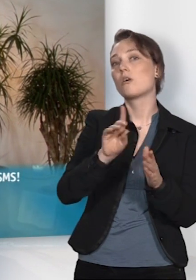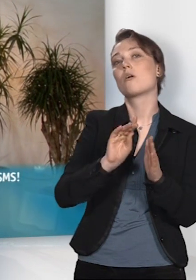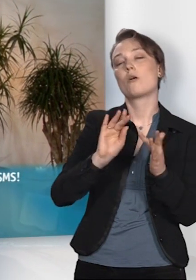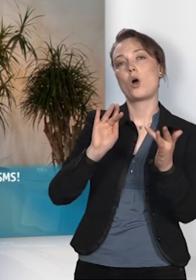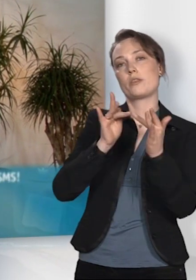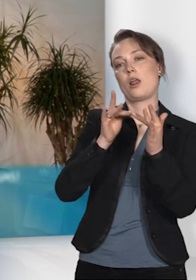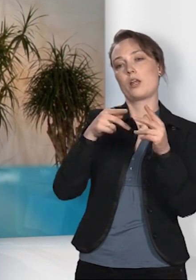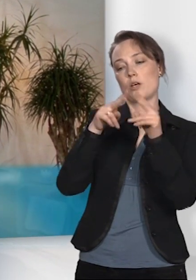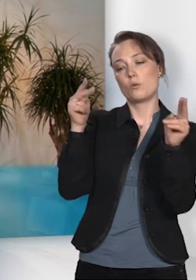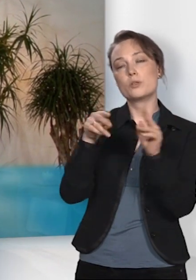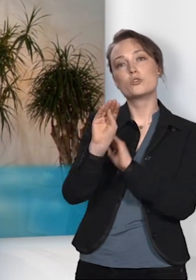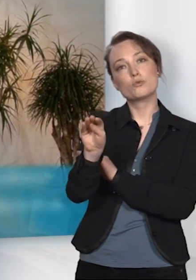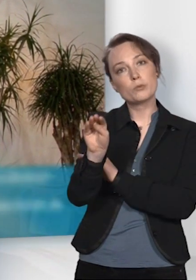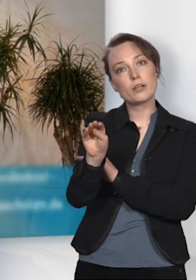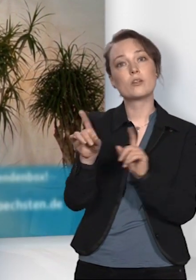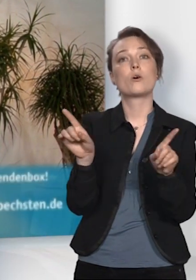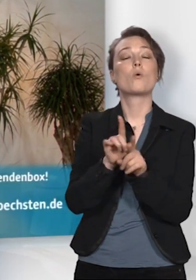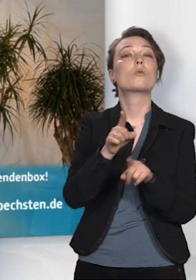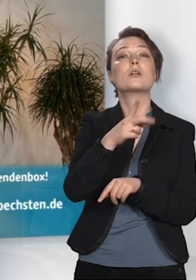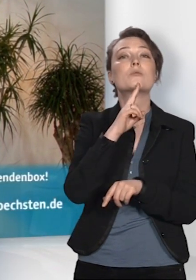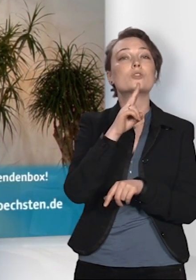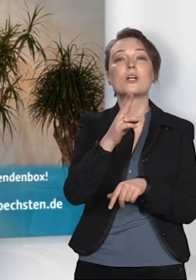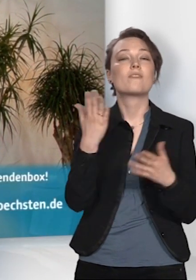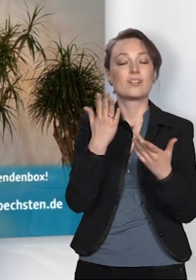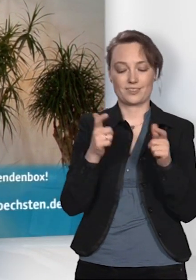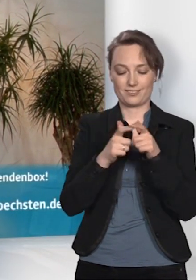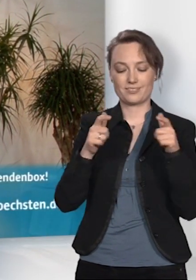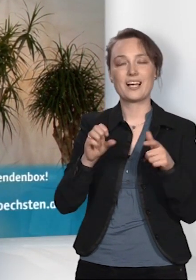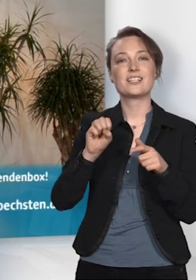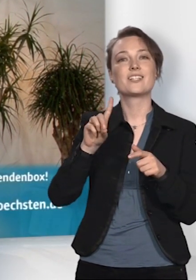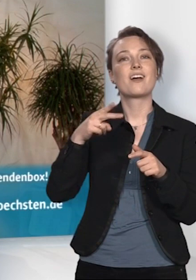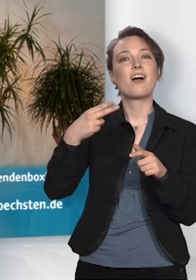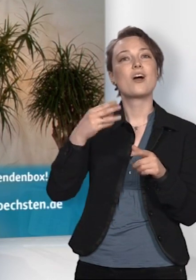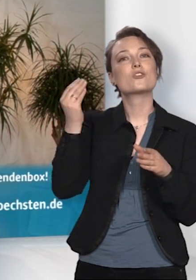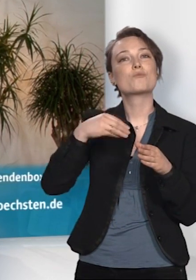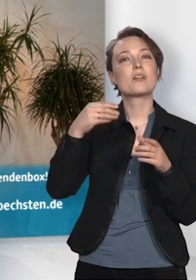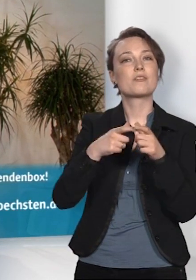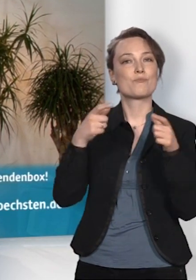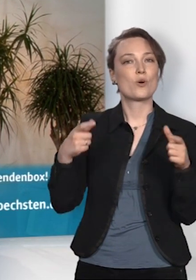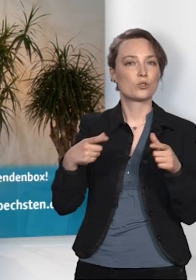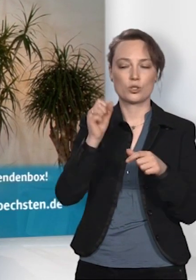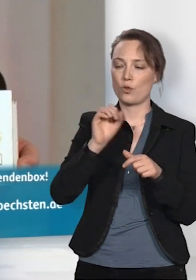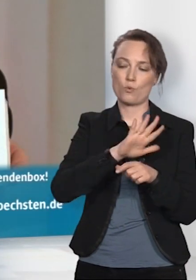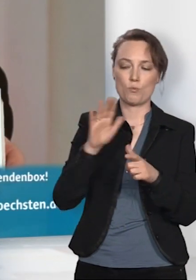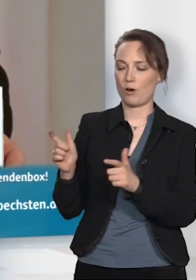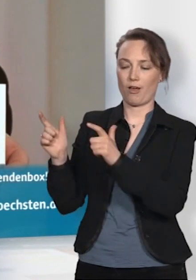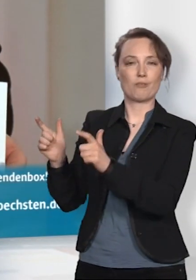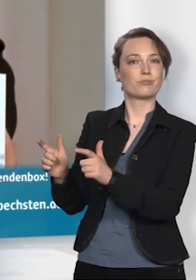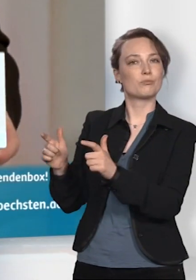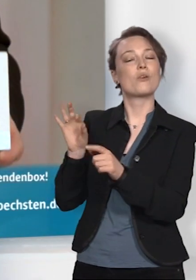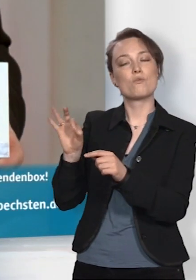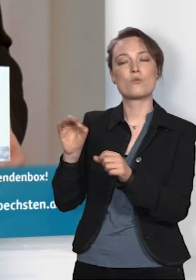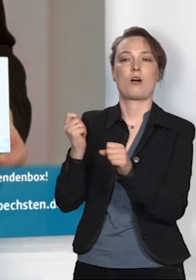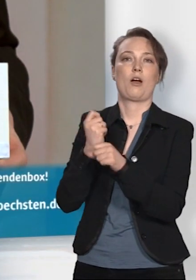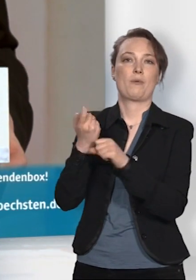online über die Homepage oder Sie bestellen sich so eine kleine SDH-Spendenbox. Die können Sie überall aufstellen und für die